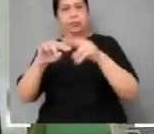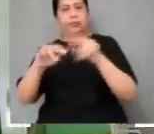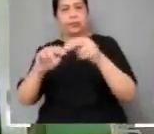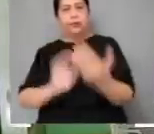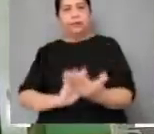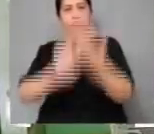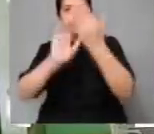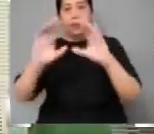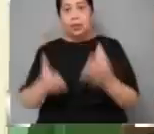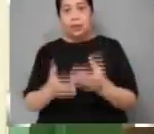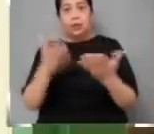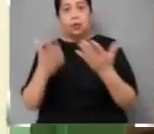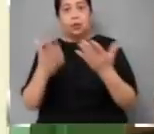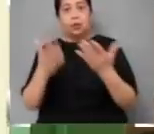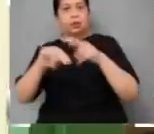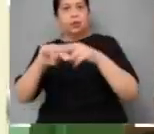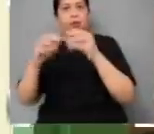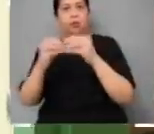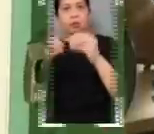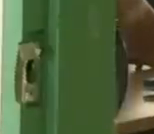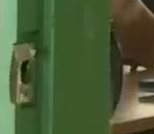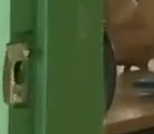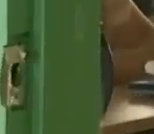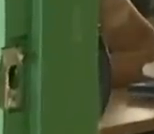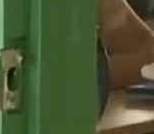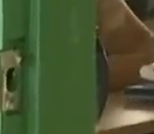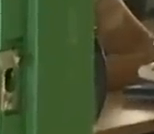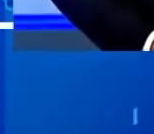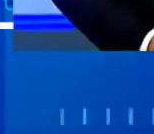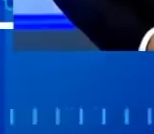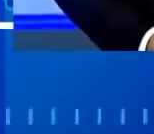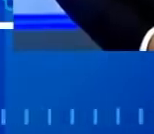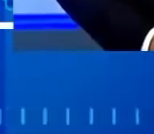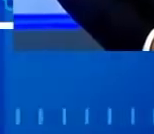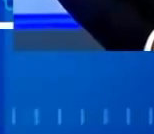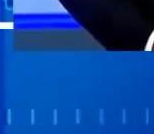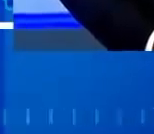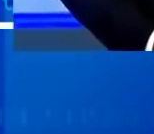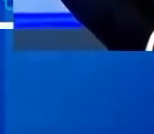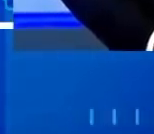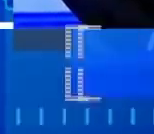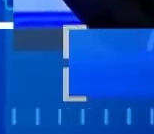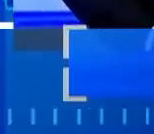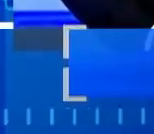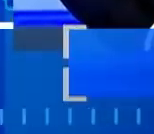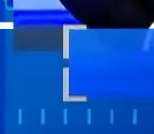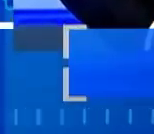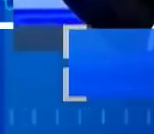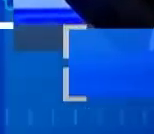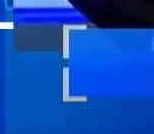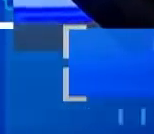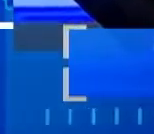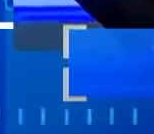saan daragdagan ang mga grade level na papapasukin sa paaralan. At yan ang mga balitang ating sinaksihan. Ako naman